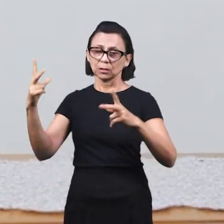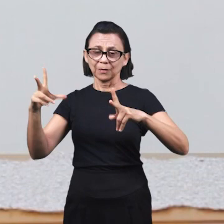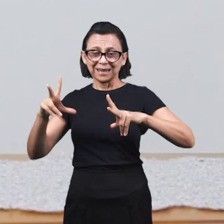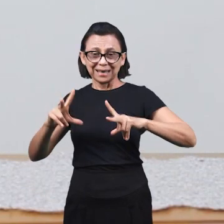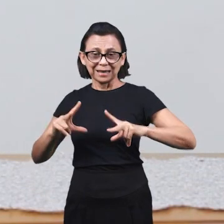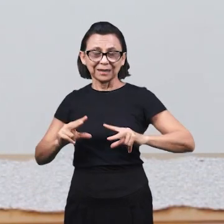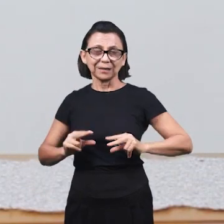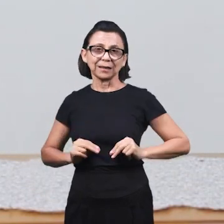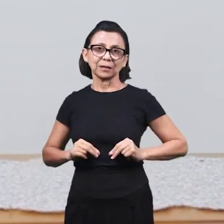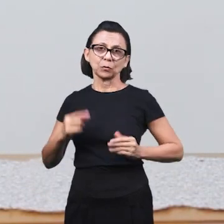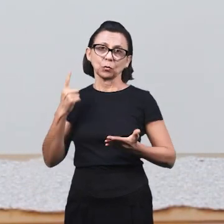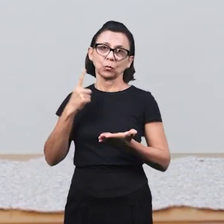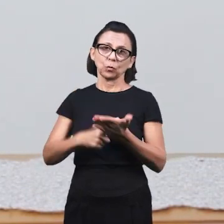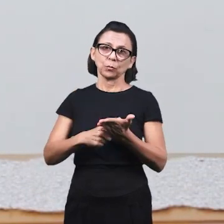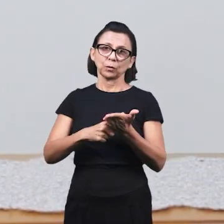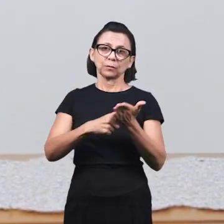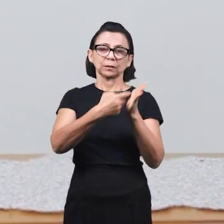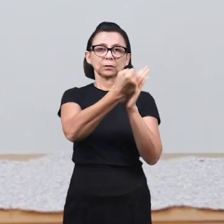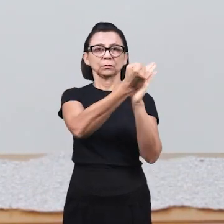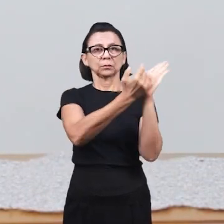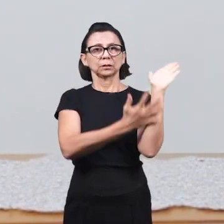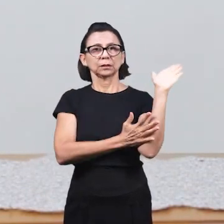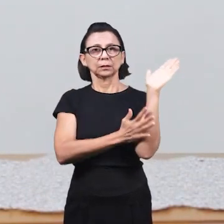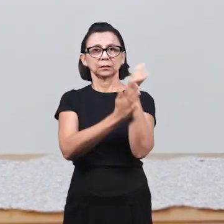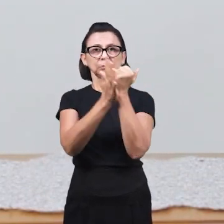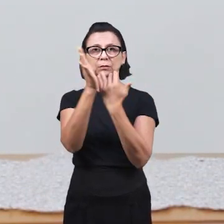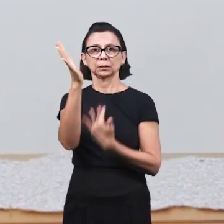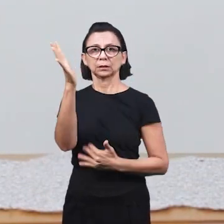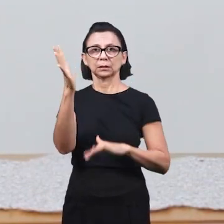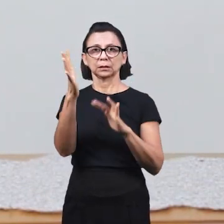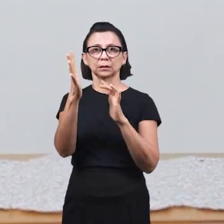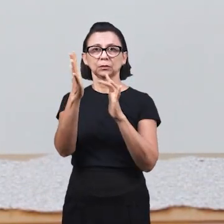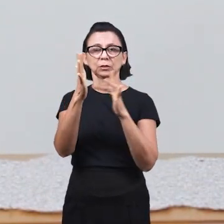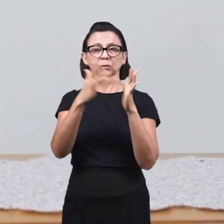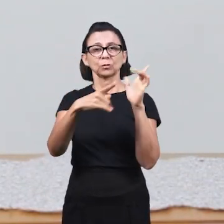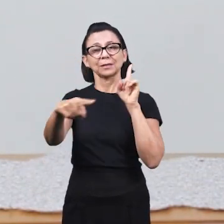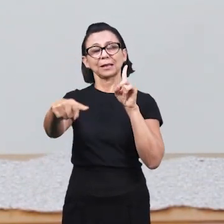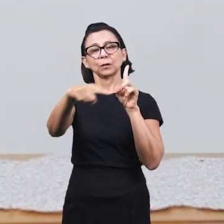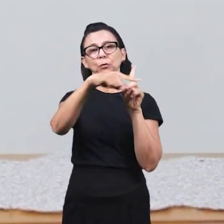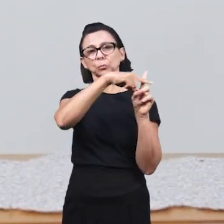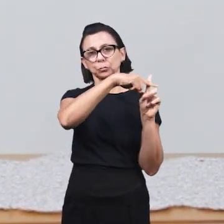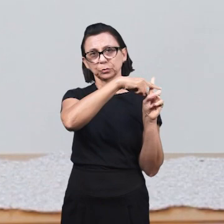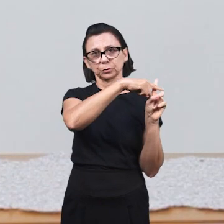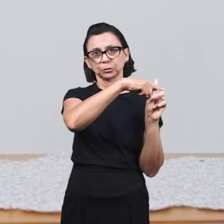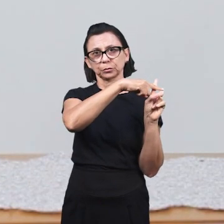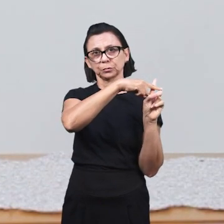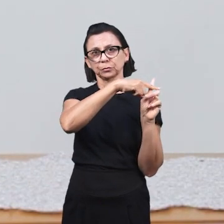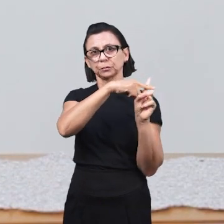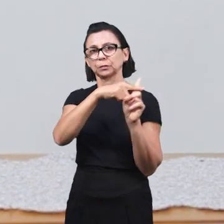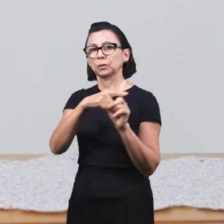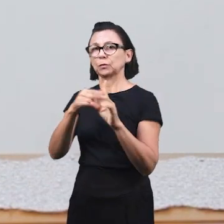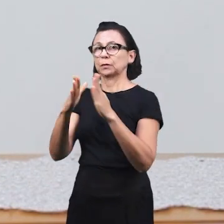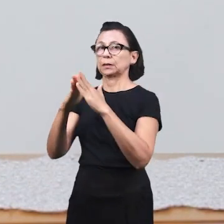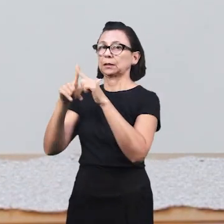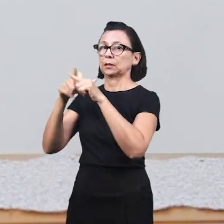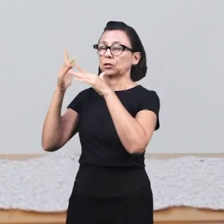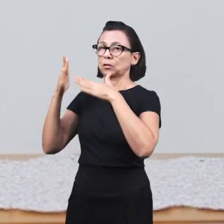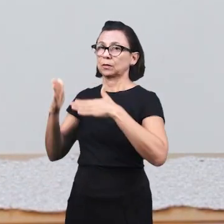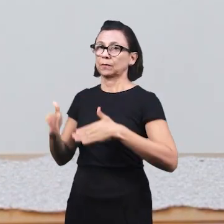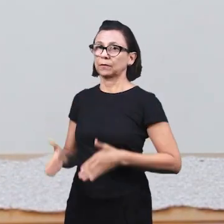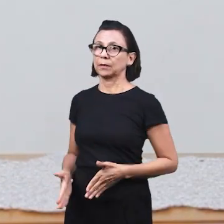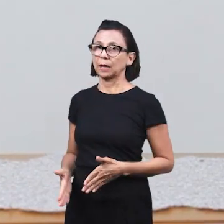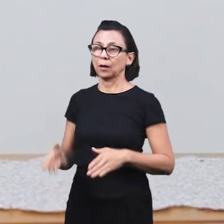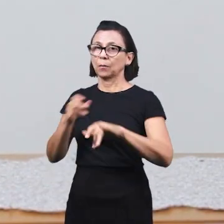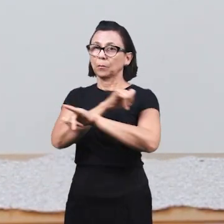Он сделал нас сонаследниками Своей кровью. Поэтому церковь сейчас,